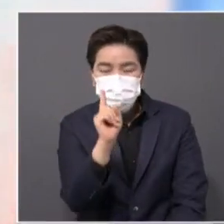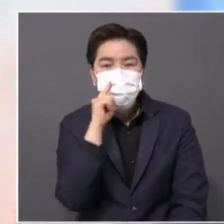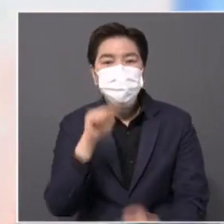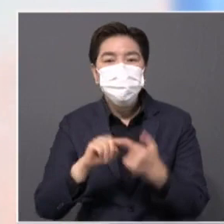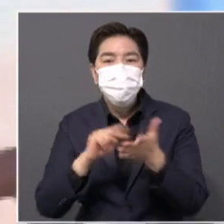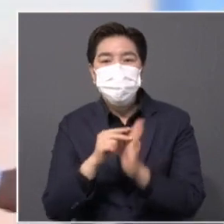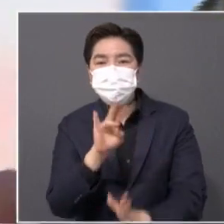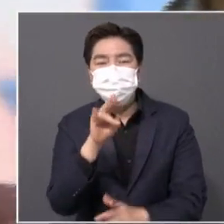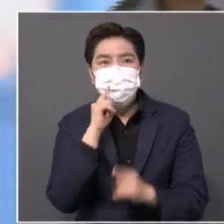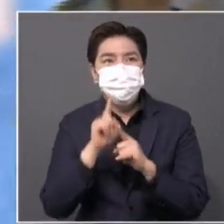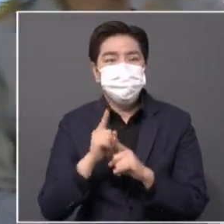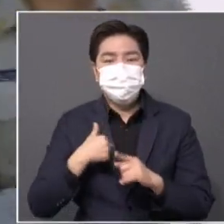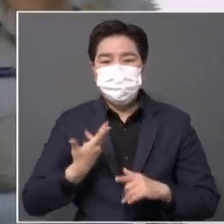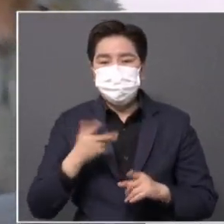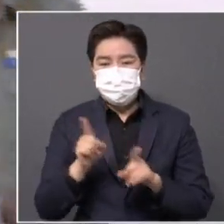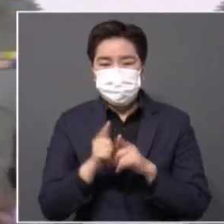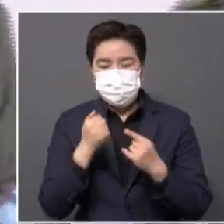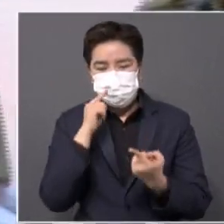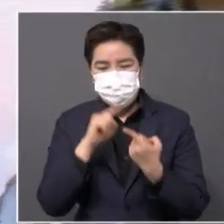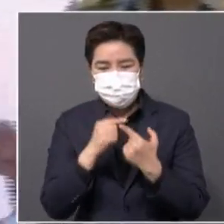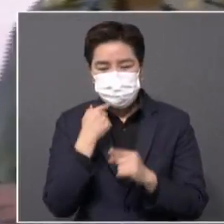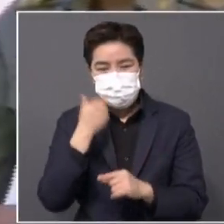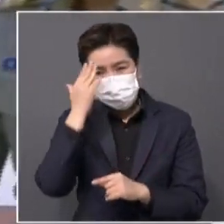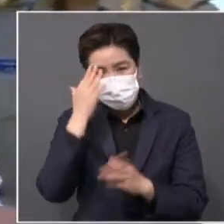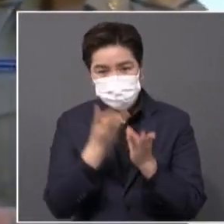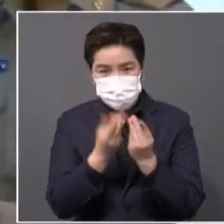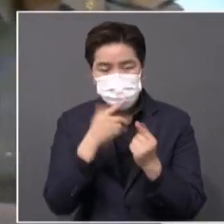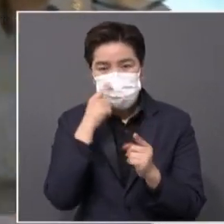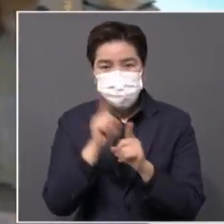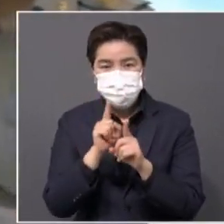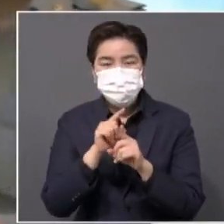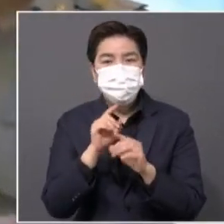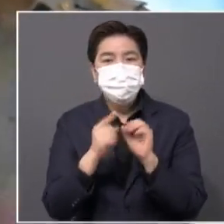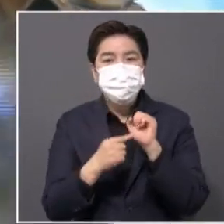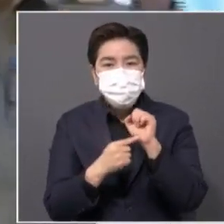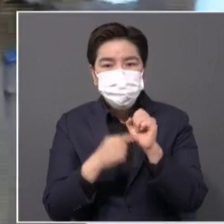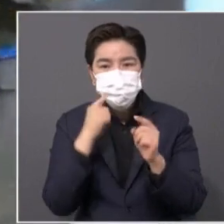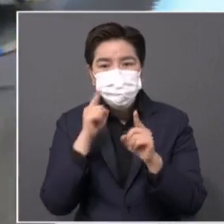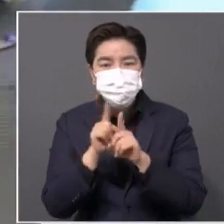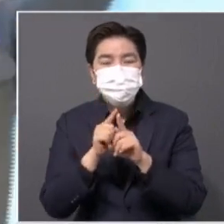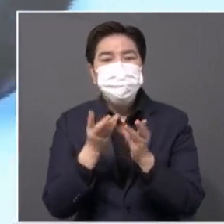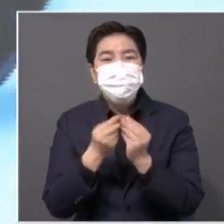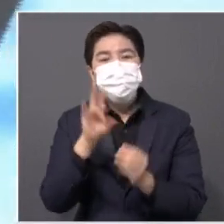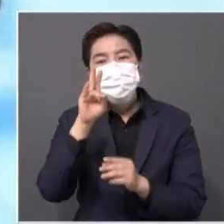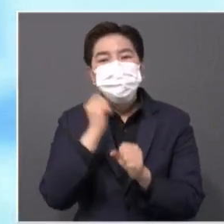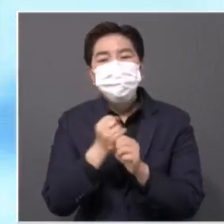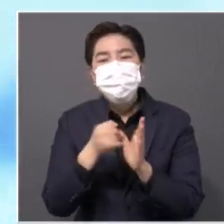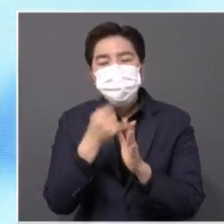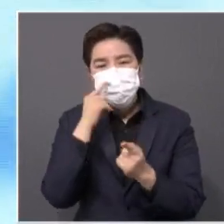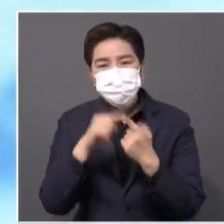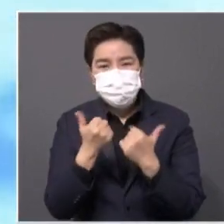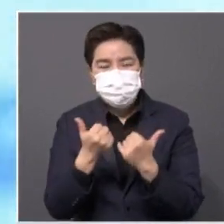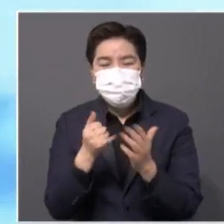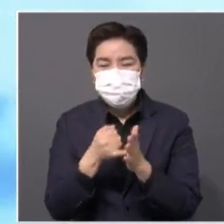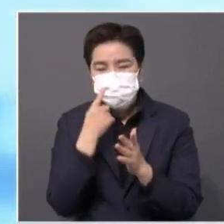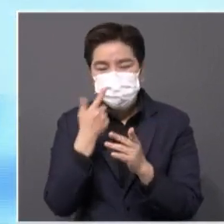ในราคาหมายเลขแล้วก็ทำสัญลักษณ์ด้วยหมายเลข 7ใช้นิ้วทำง่ายหมาย